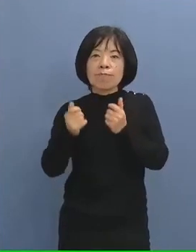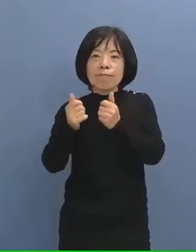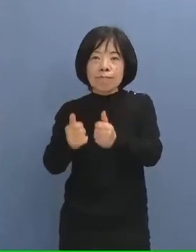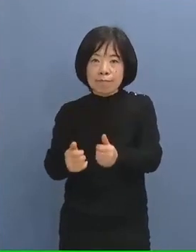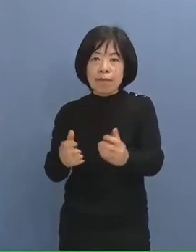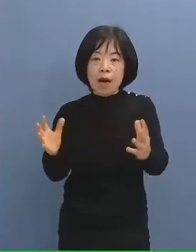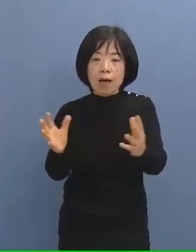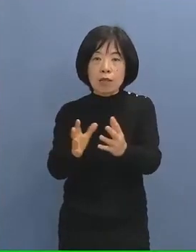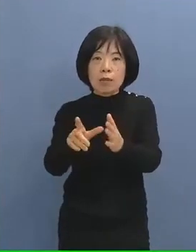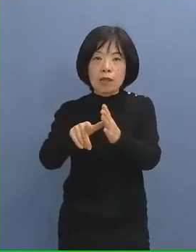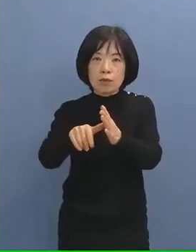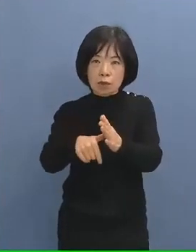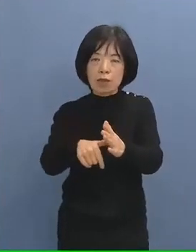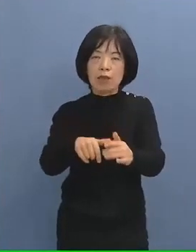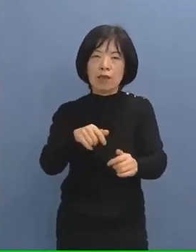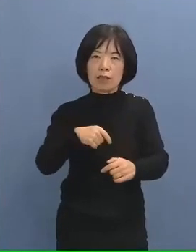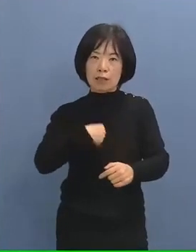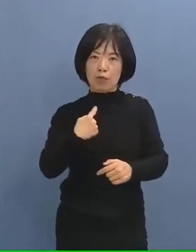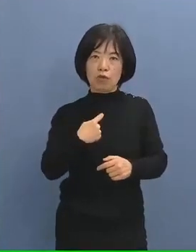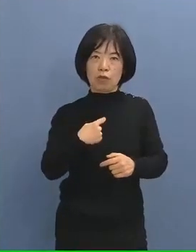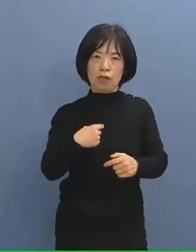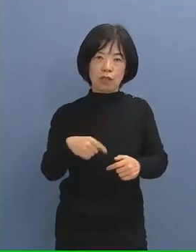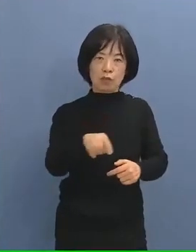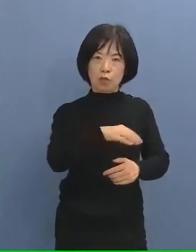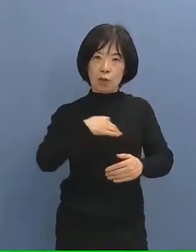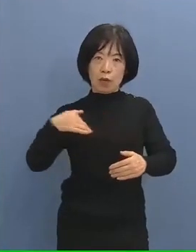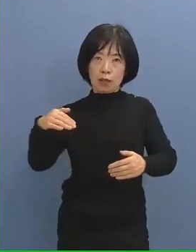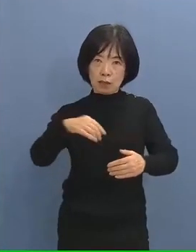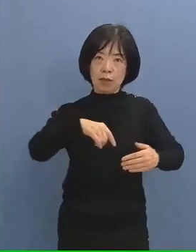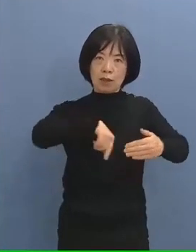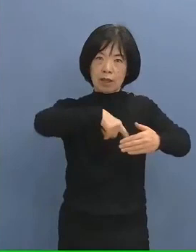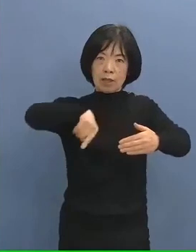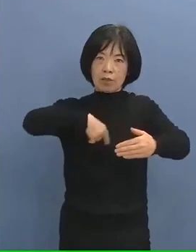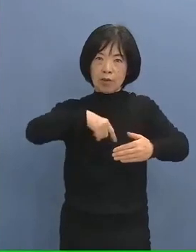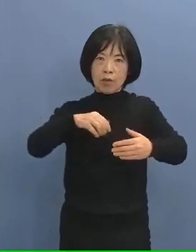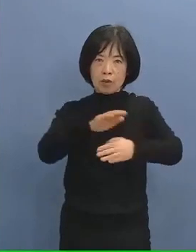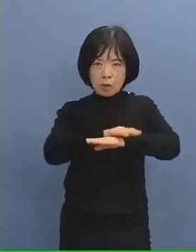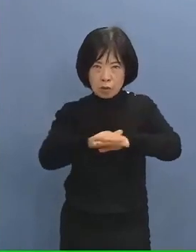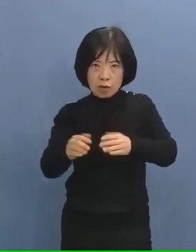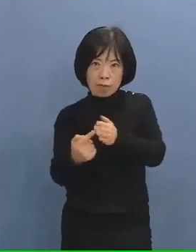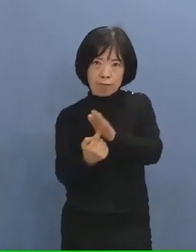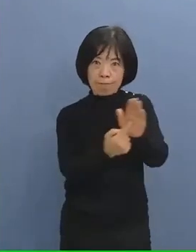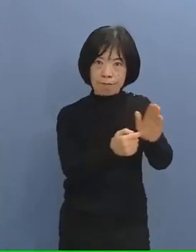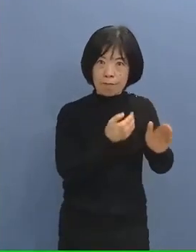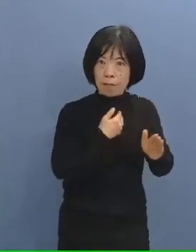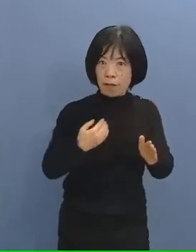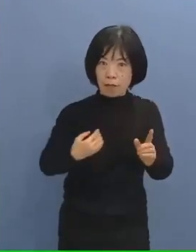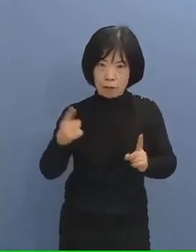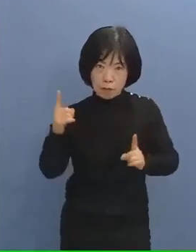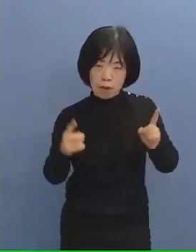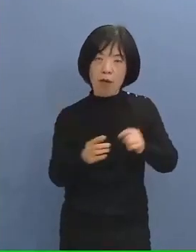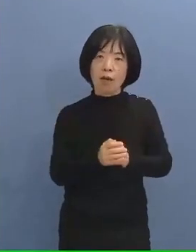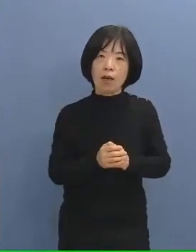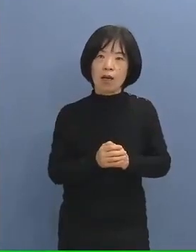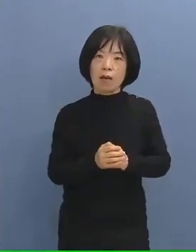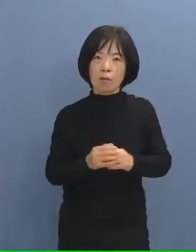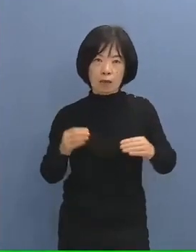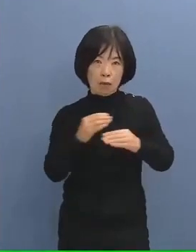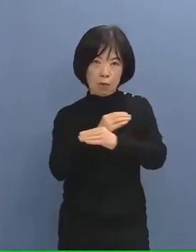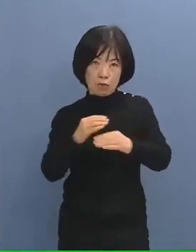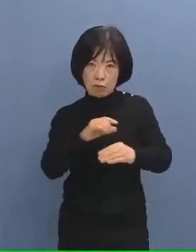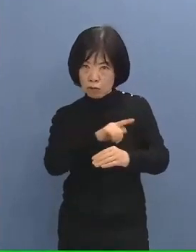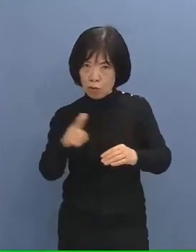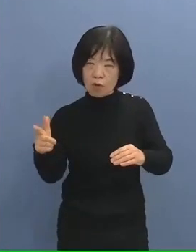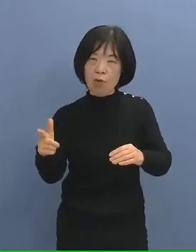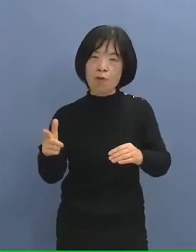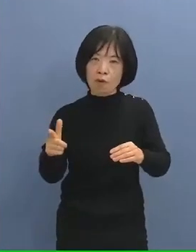すい環境であるか、それから施設をこう案内されるときに少し安全なゴーグルとかも含めてあるかという、そうい